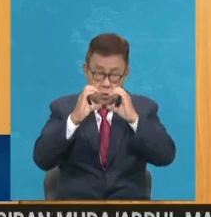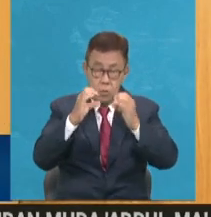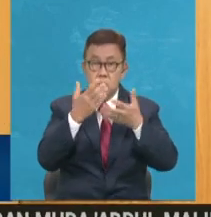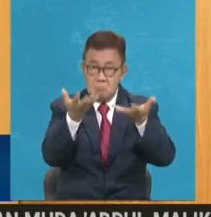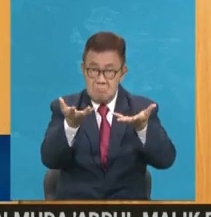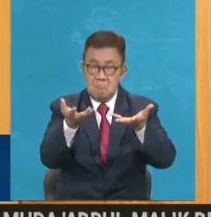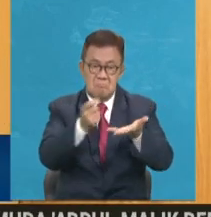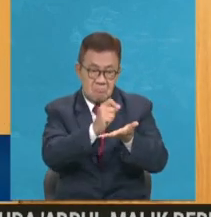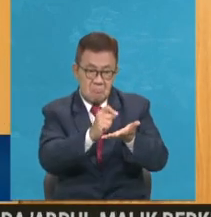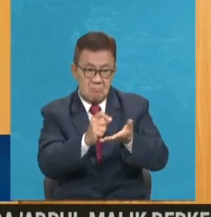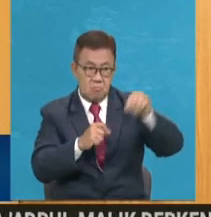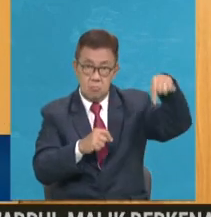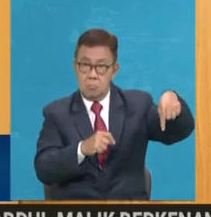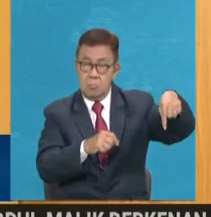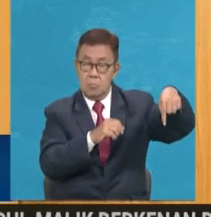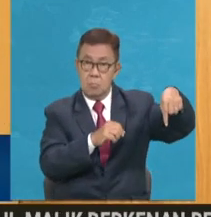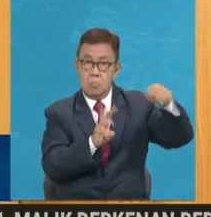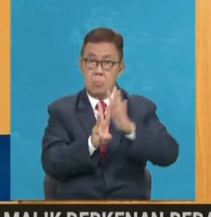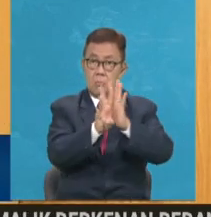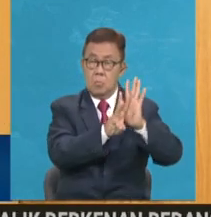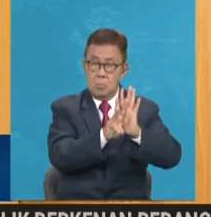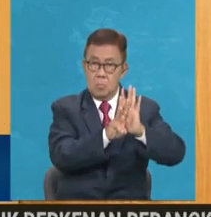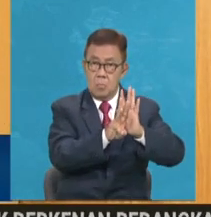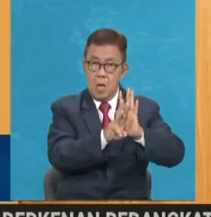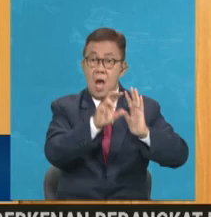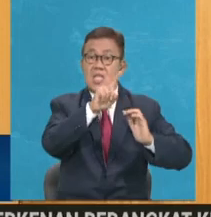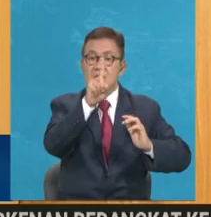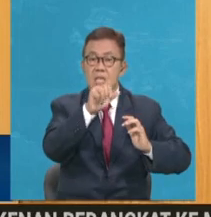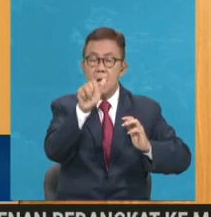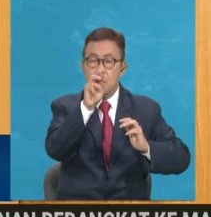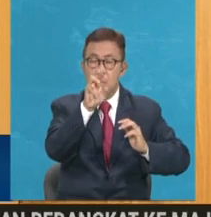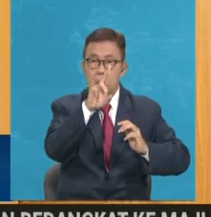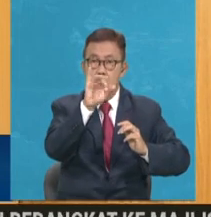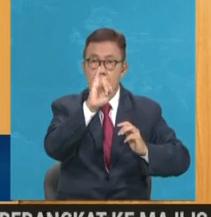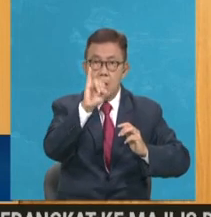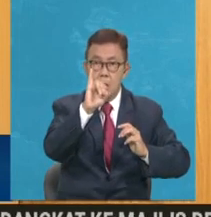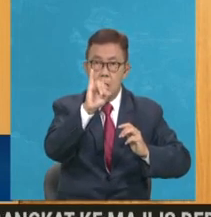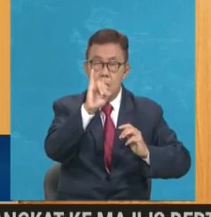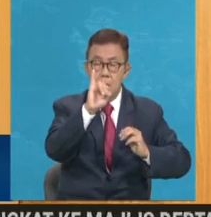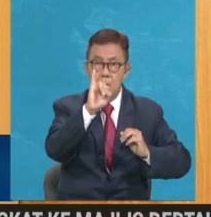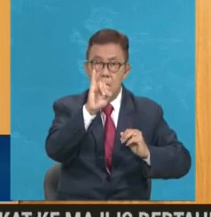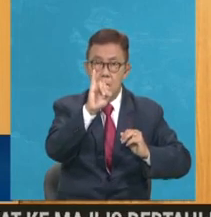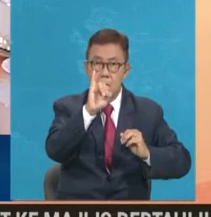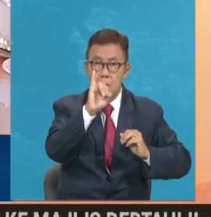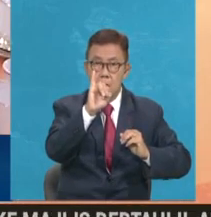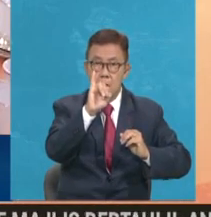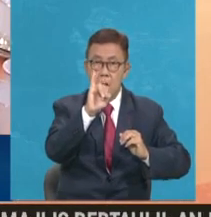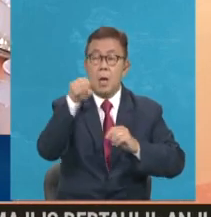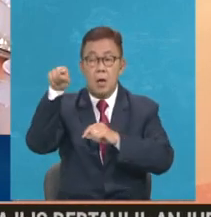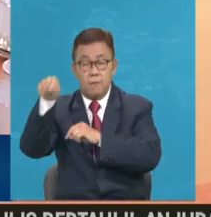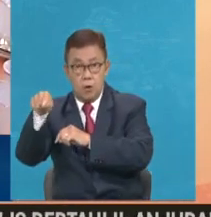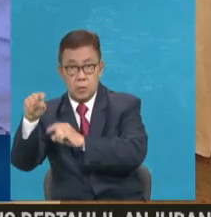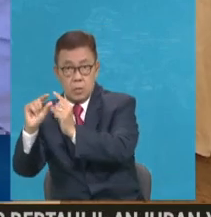menandatangani bagi pihak ibti dokter haji Muhammad zamri bin Haji Sabri pengarah pendidikan teknik menekan